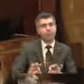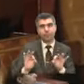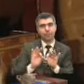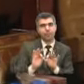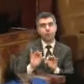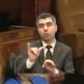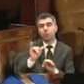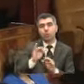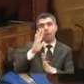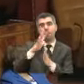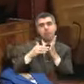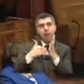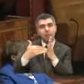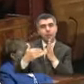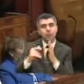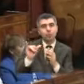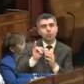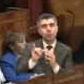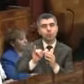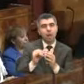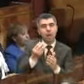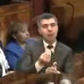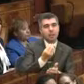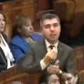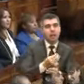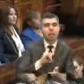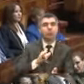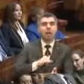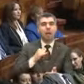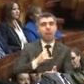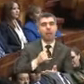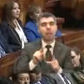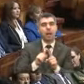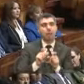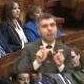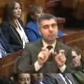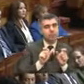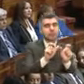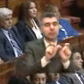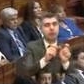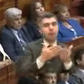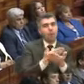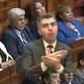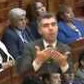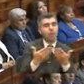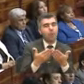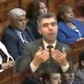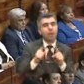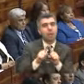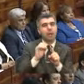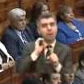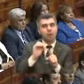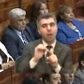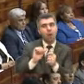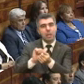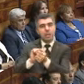هو التنفيس عن الشباب والأطفال من خلال تقريب هذا الملاعب منهم وفسح المجال لهم لتفريغ طاقتهم